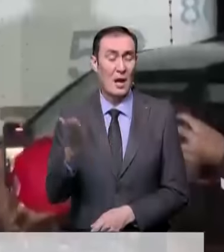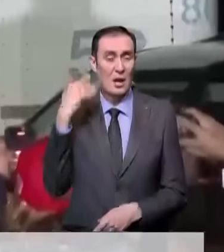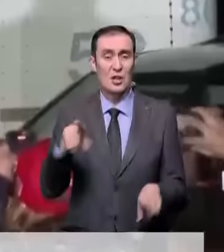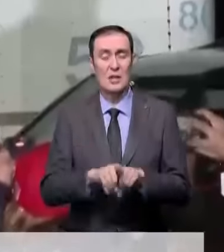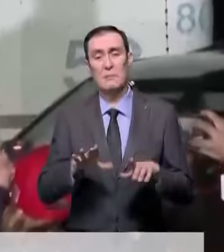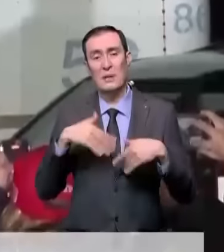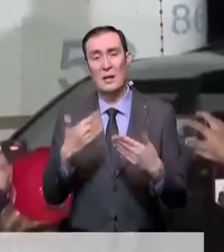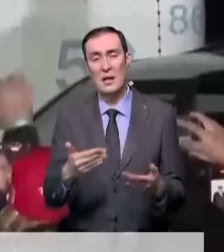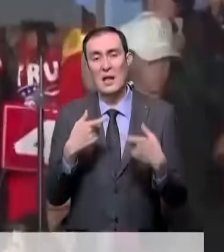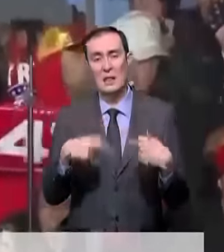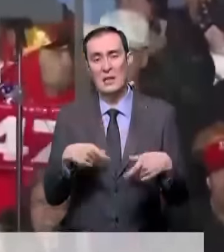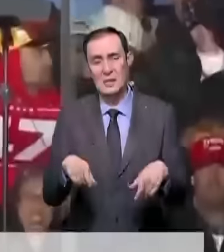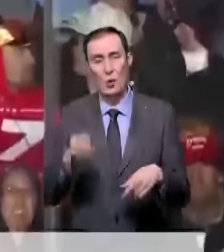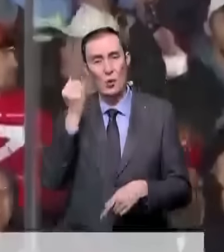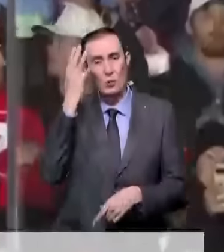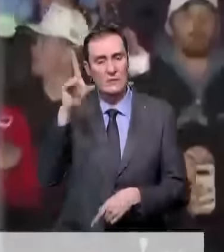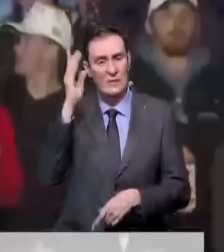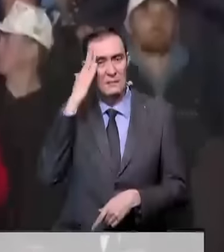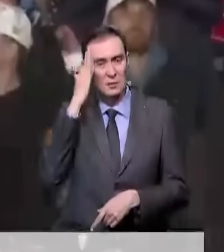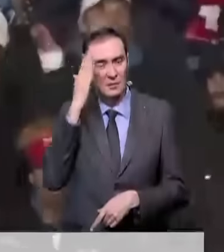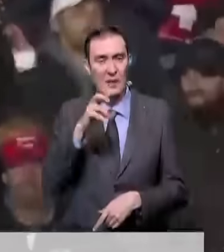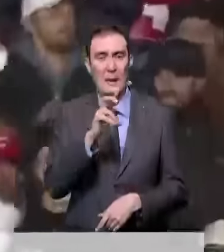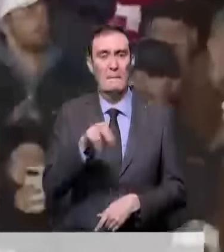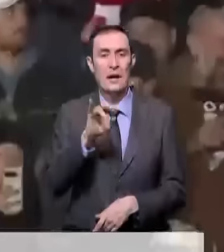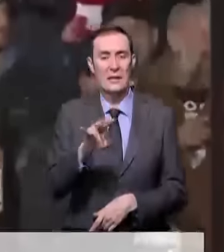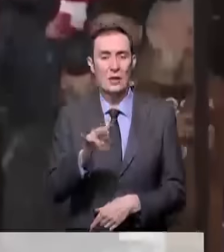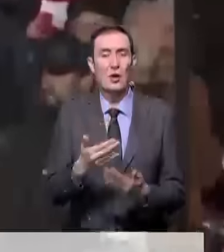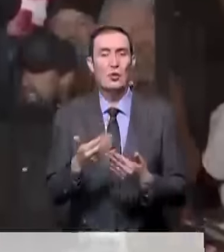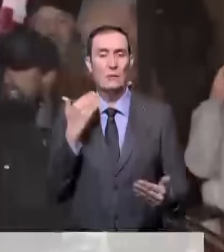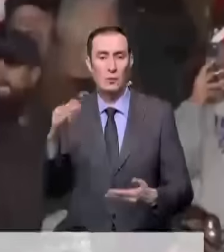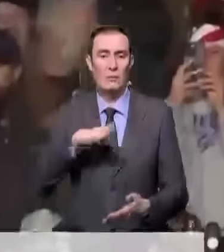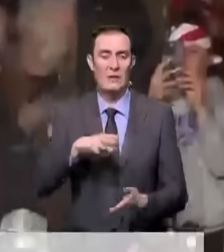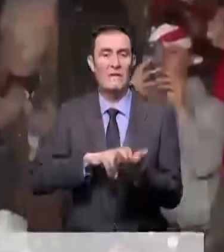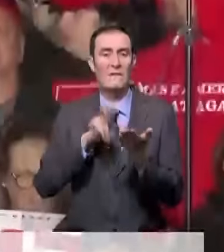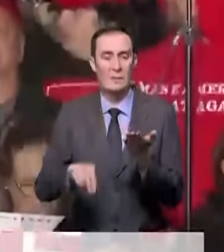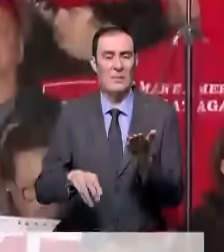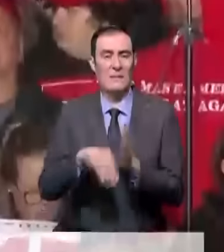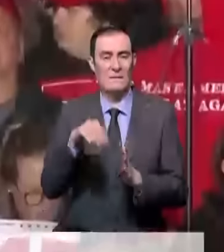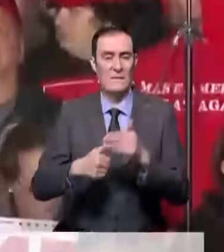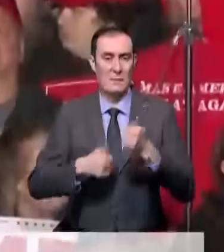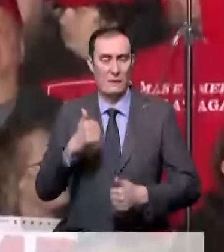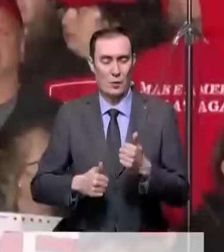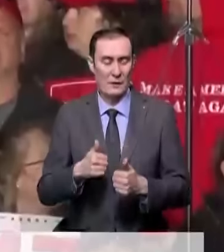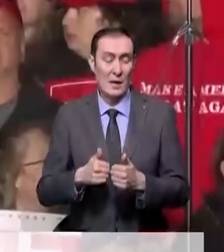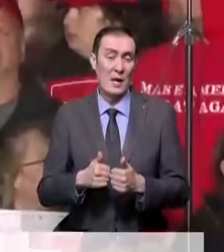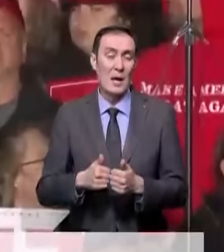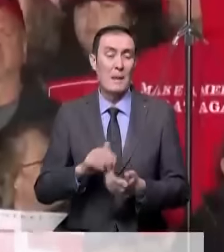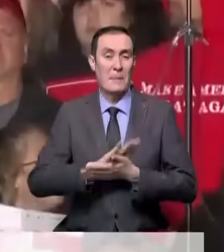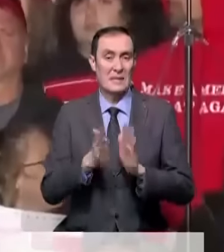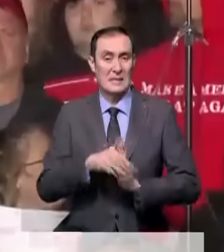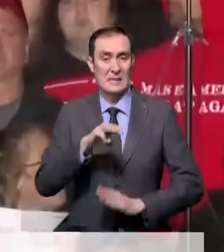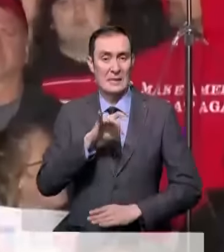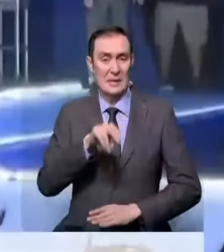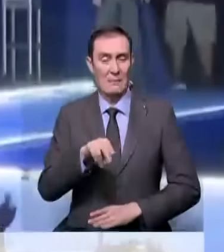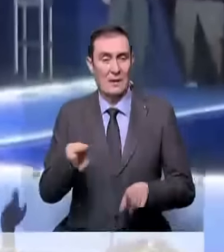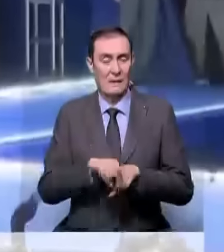также предлагал пройти тест на умственные способности Джо Байдену до того, как тот выбыл из президентской гонки. Позиция Трампа такова.